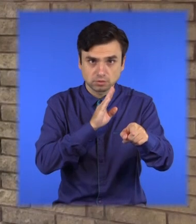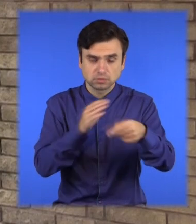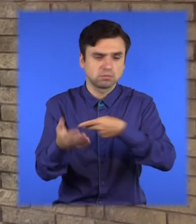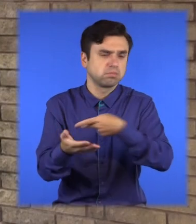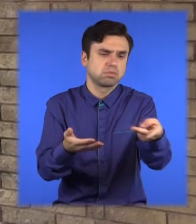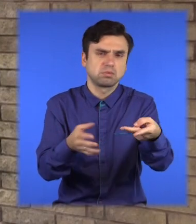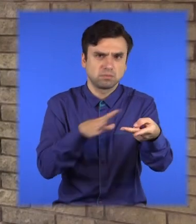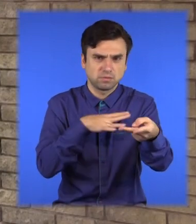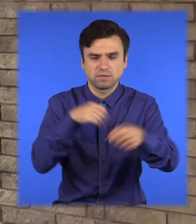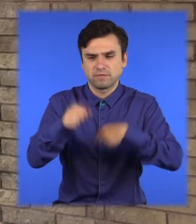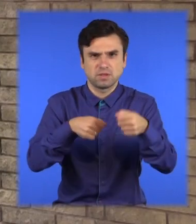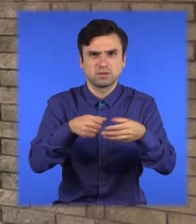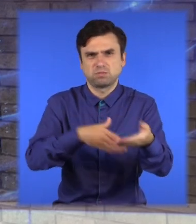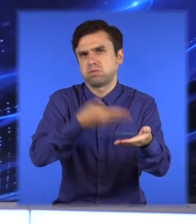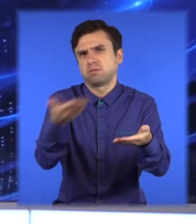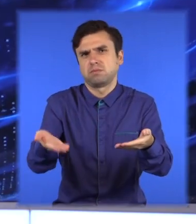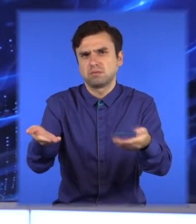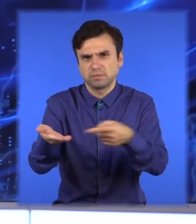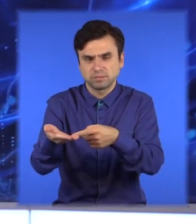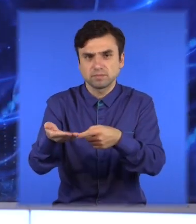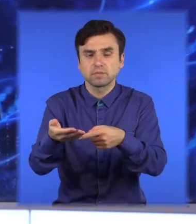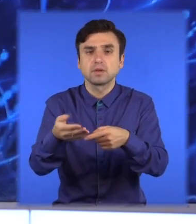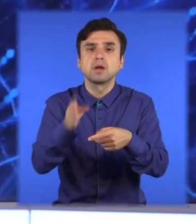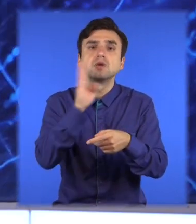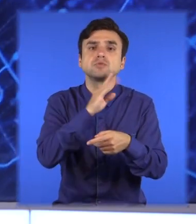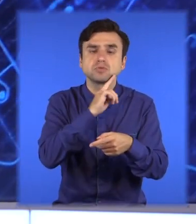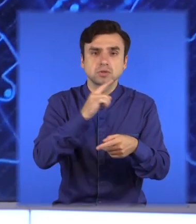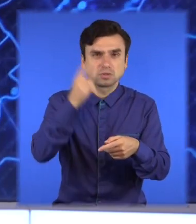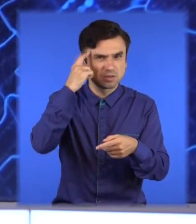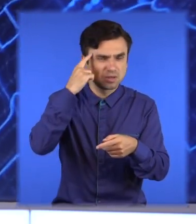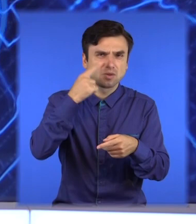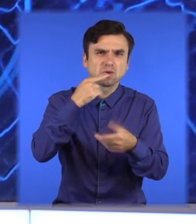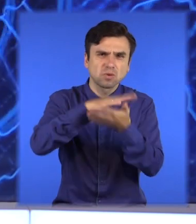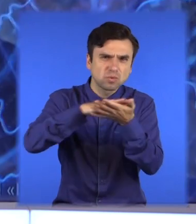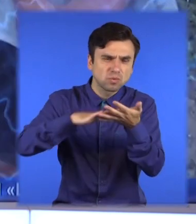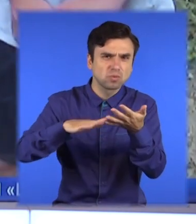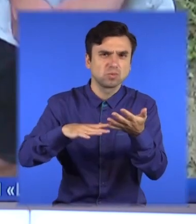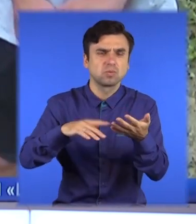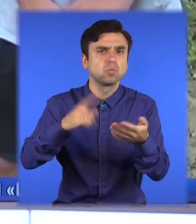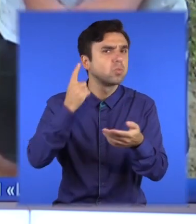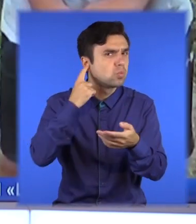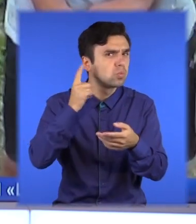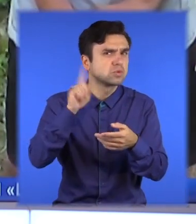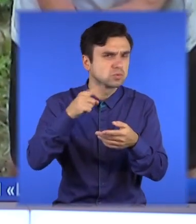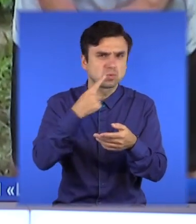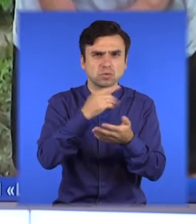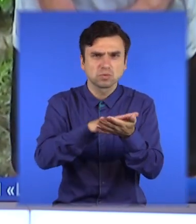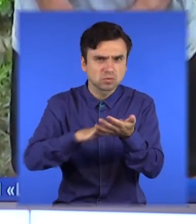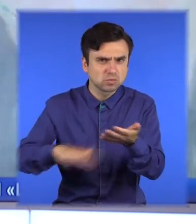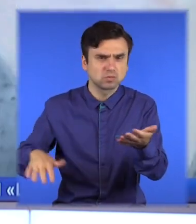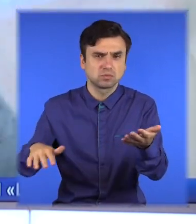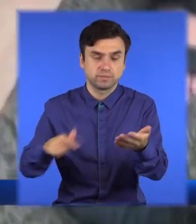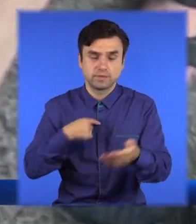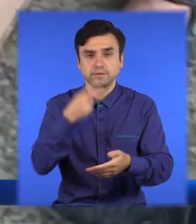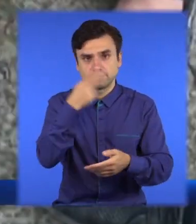7 років позбавлення волі. Фокус не пройшов. Поліцейські затримали чоловіка з 3 кілограмами макової